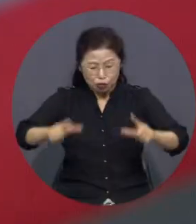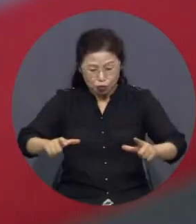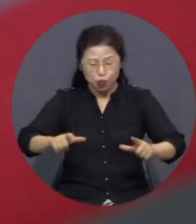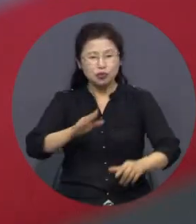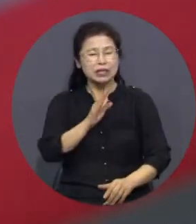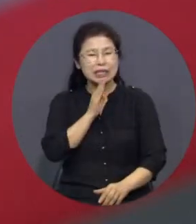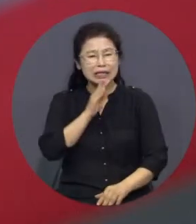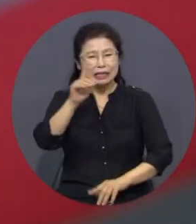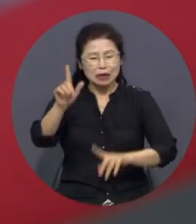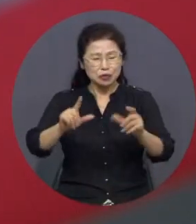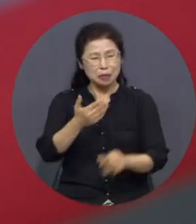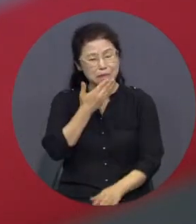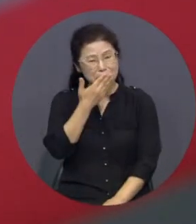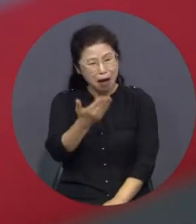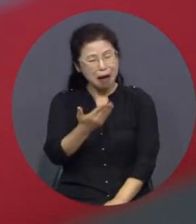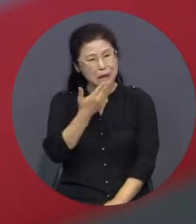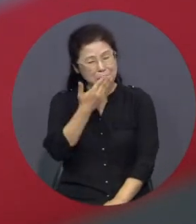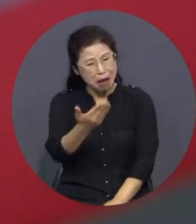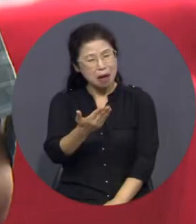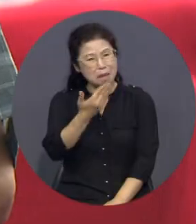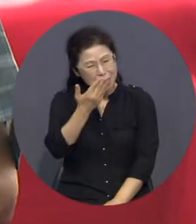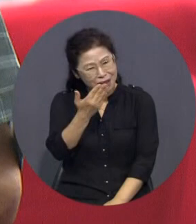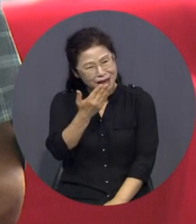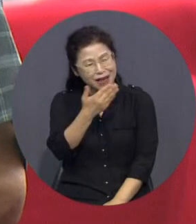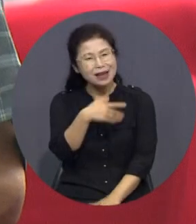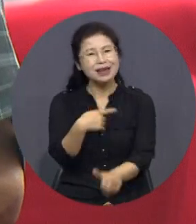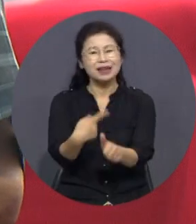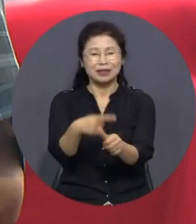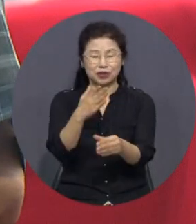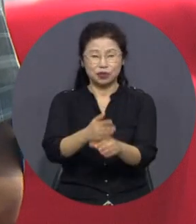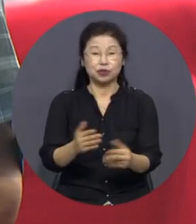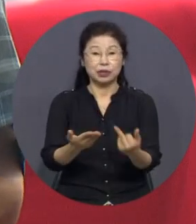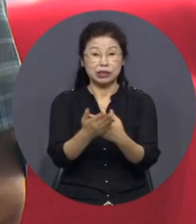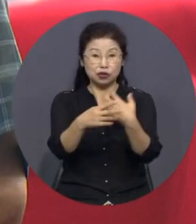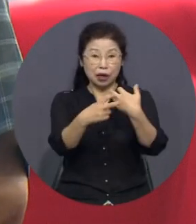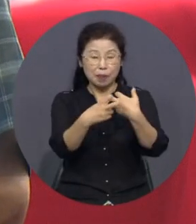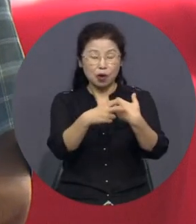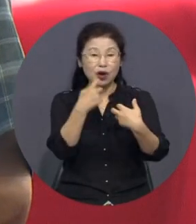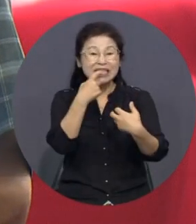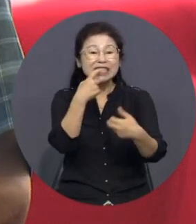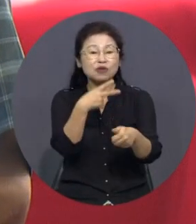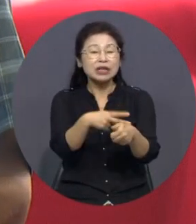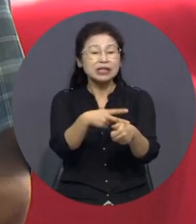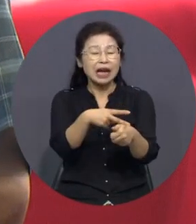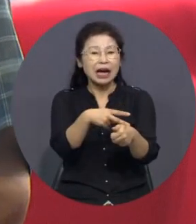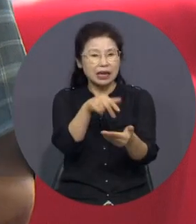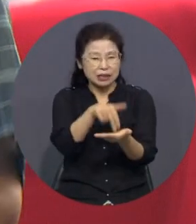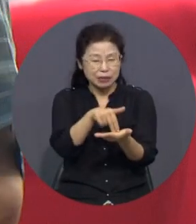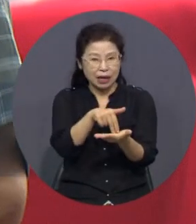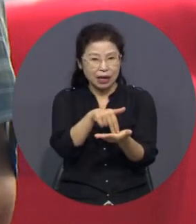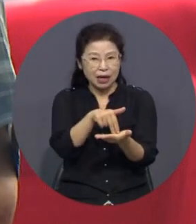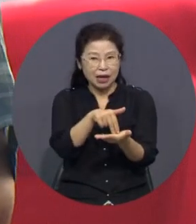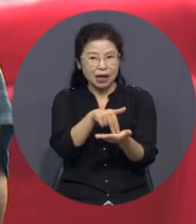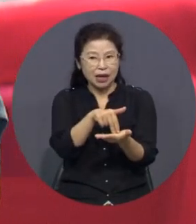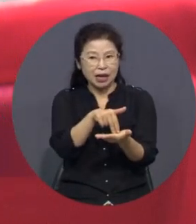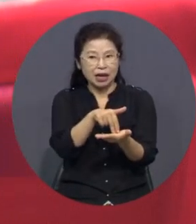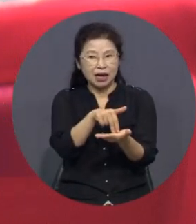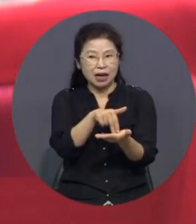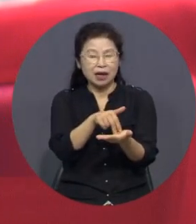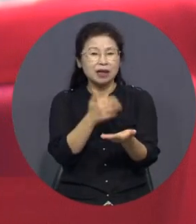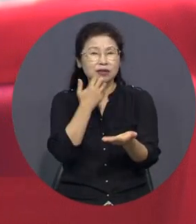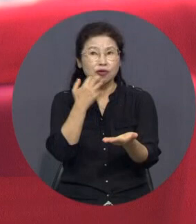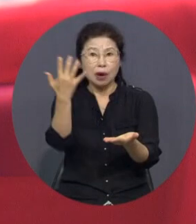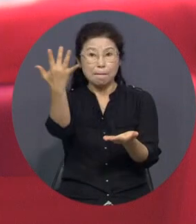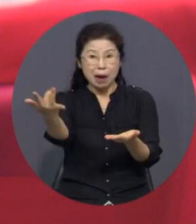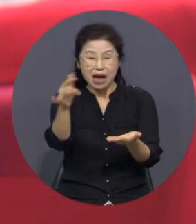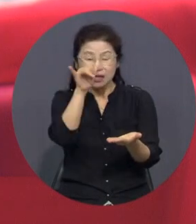현실에서 가능하겠냐고 지적했습니다. 제주대학 병원에 있는 치과 의사도요. 기회만 있으면 다 서울로